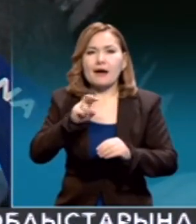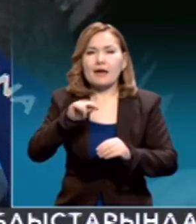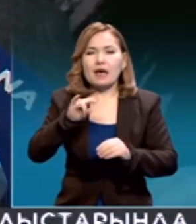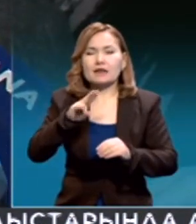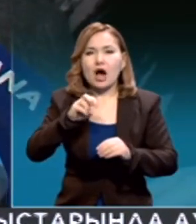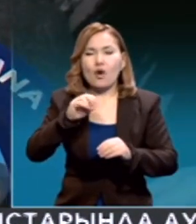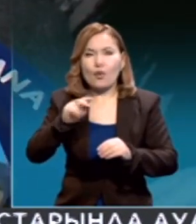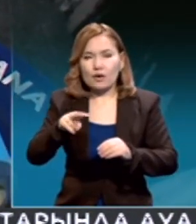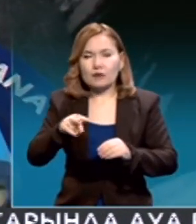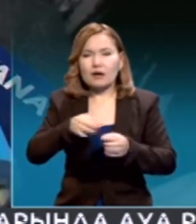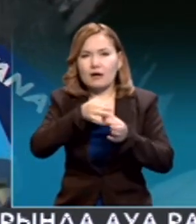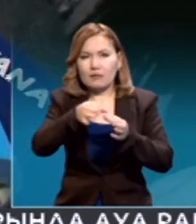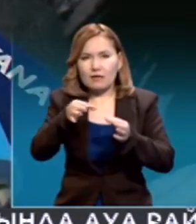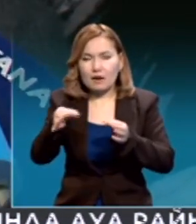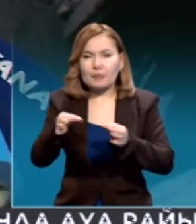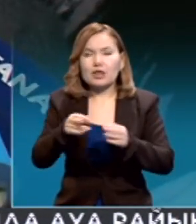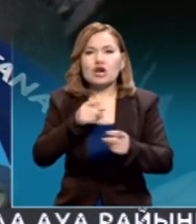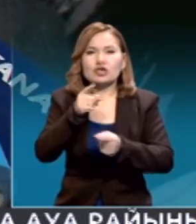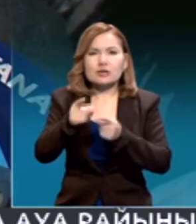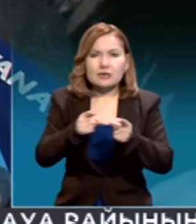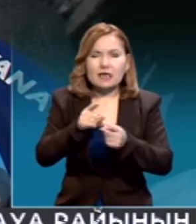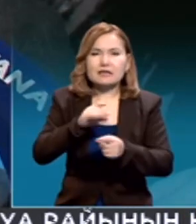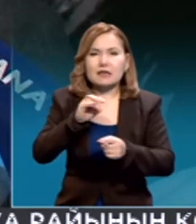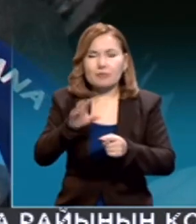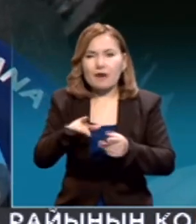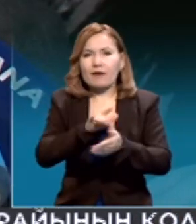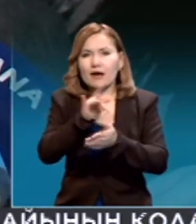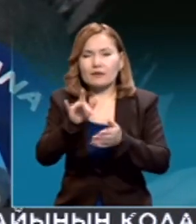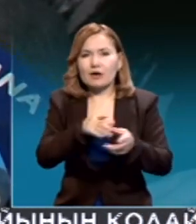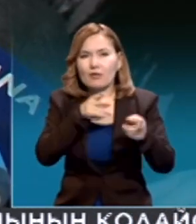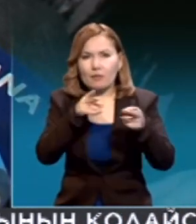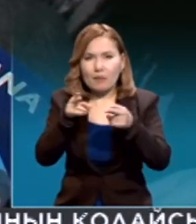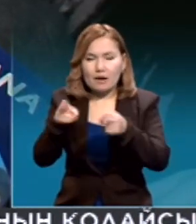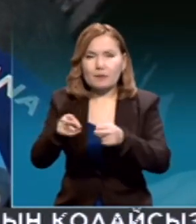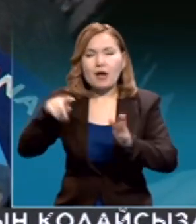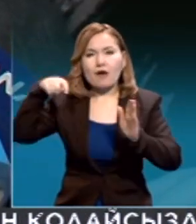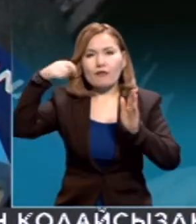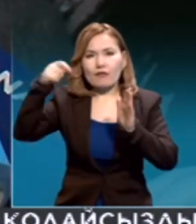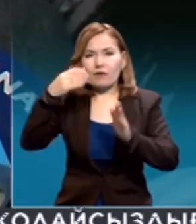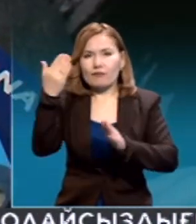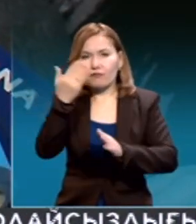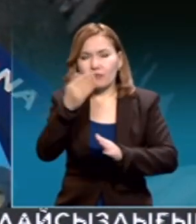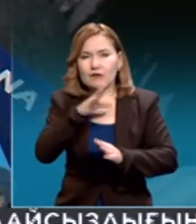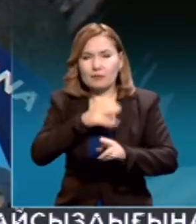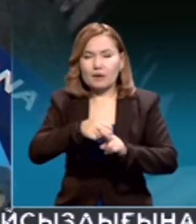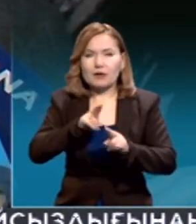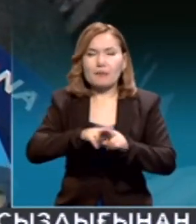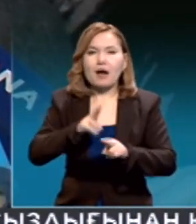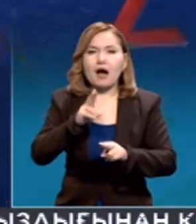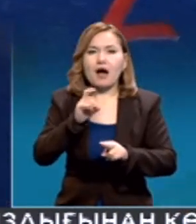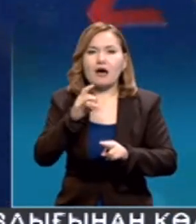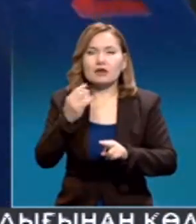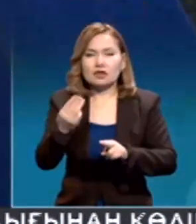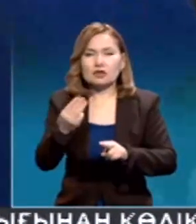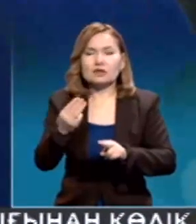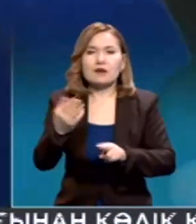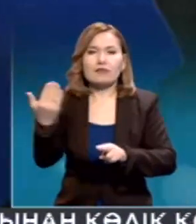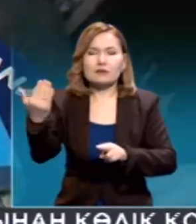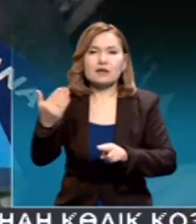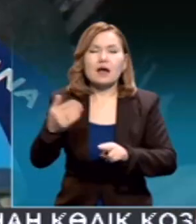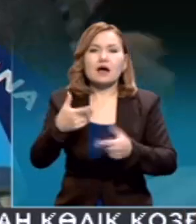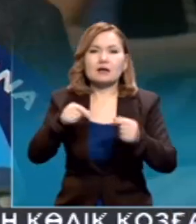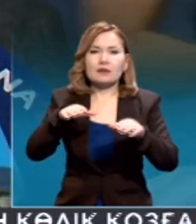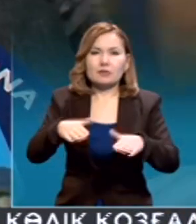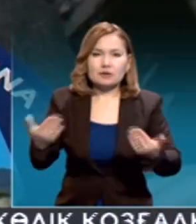кейін Жезқазғанға бардық, одан кейін Сәтбаевқа бардық, одан кейін Қарсақпайға бардық. Қаныш ағамыз қай жерде болды, сол